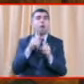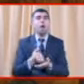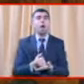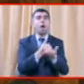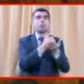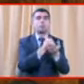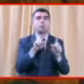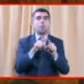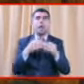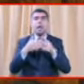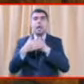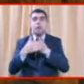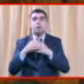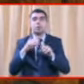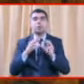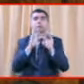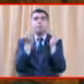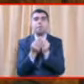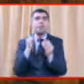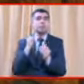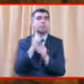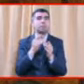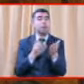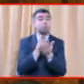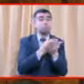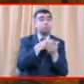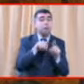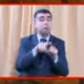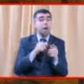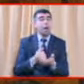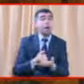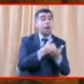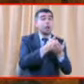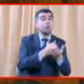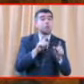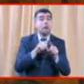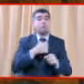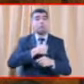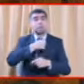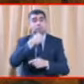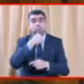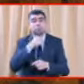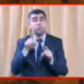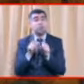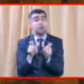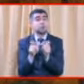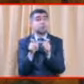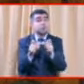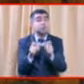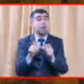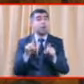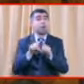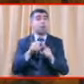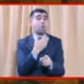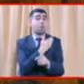الموضوع من هذا الجانب الأسري، مما يفرض على الأسر مساعدة واحتضان مسنيها، وعلى الدولة مساعدة